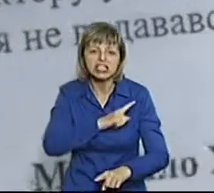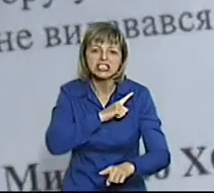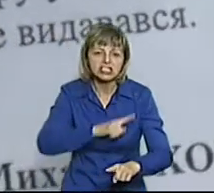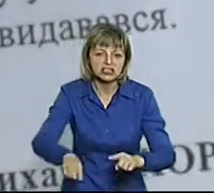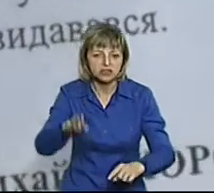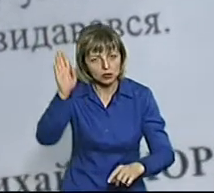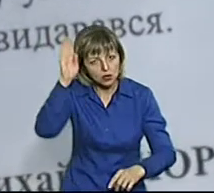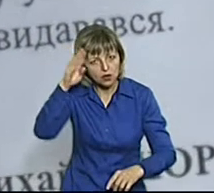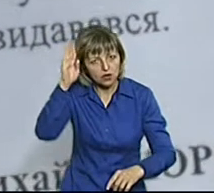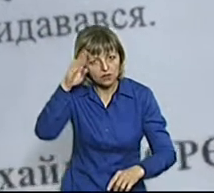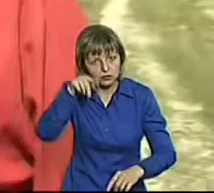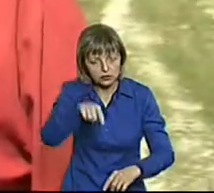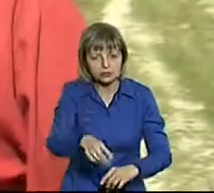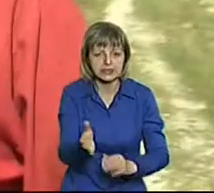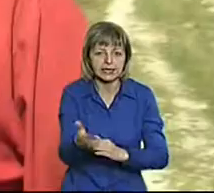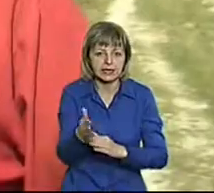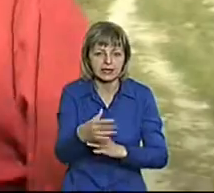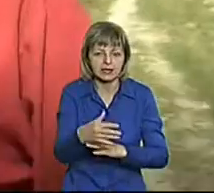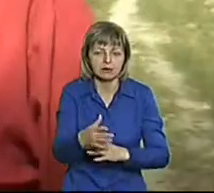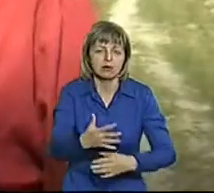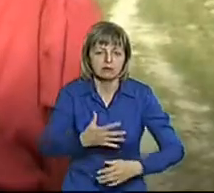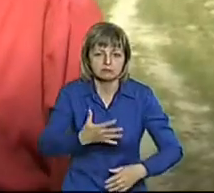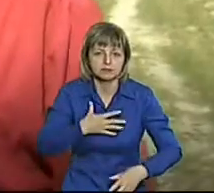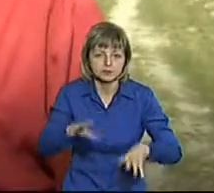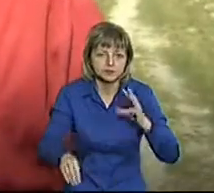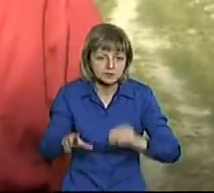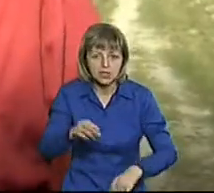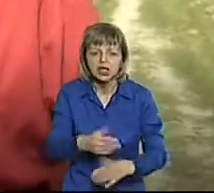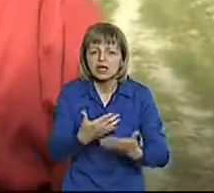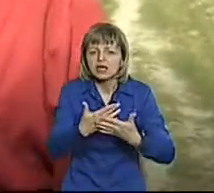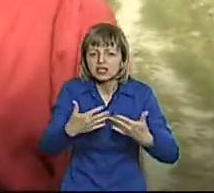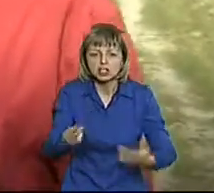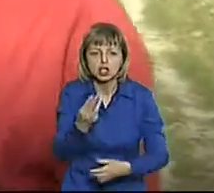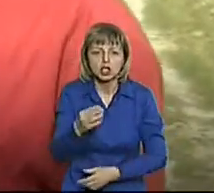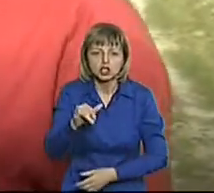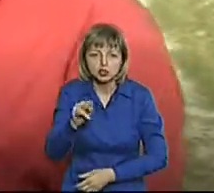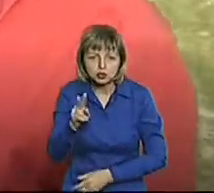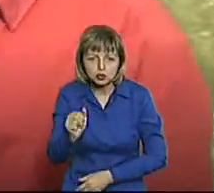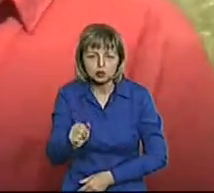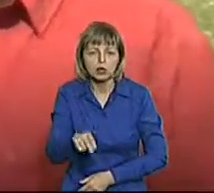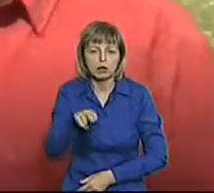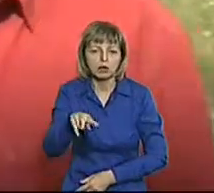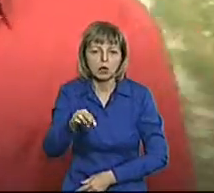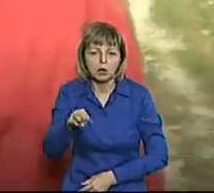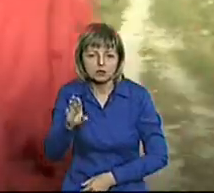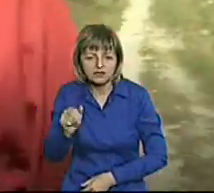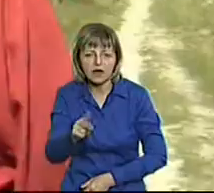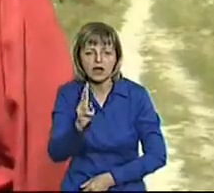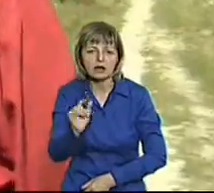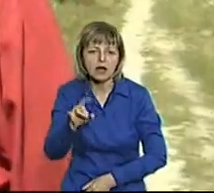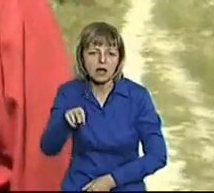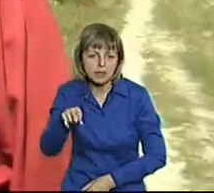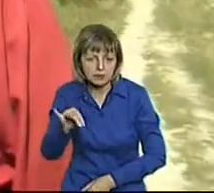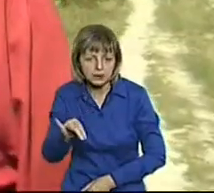залягла, і замор риби стався. Щука, дика, аборигенна риба, карасі, плотва, всі карпи,